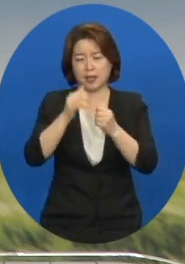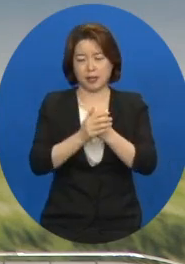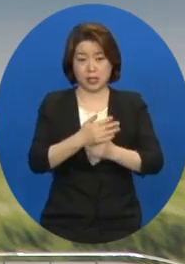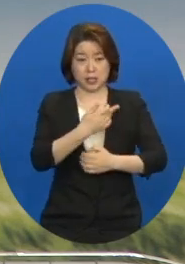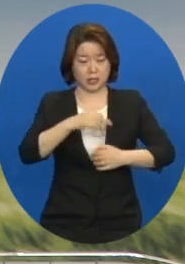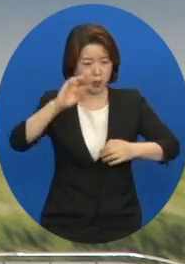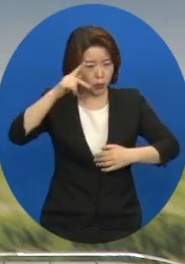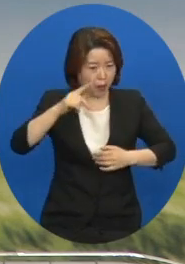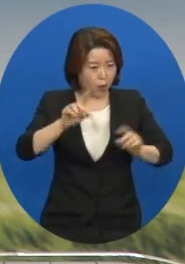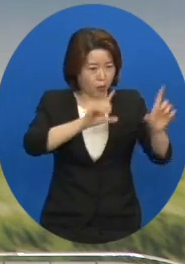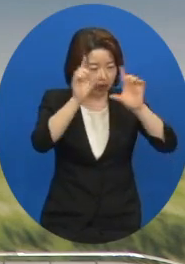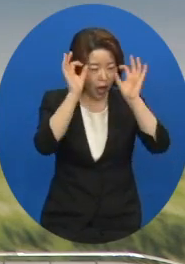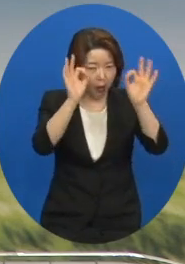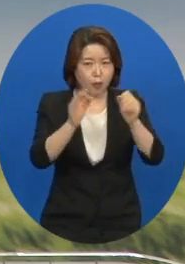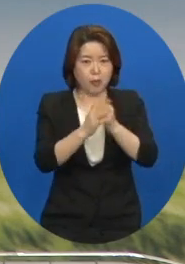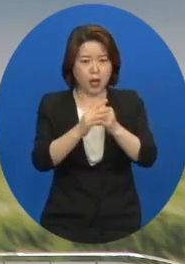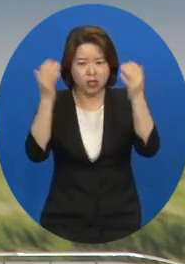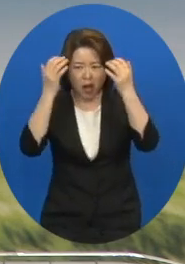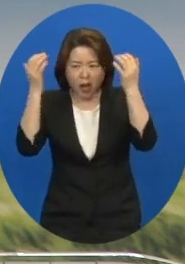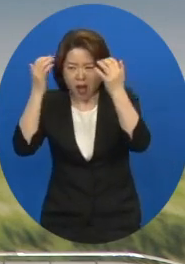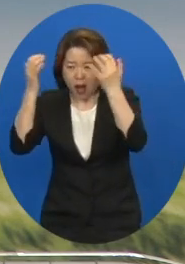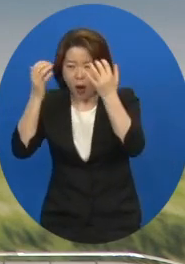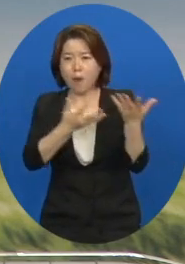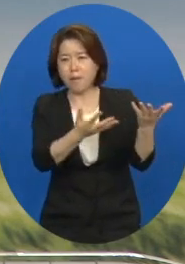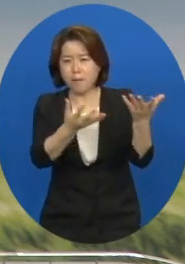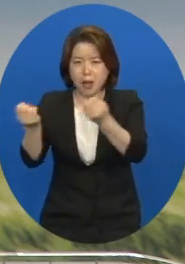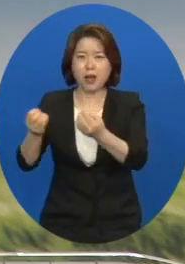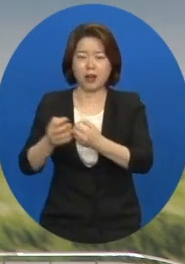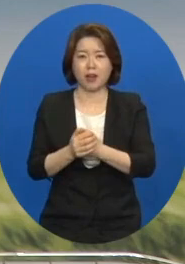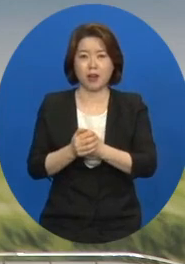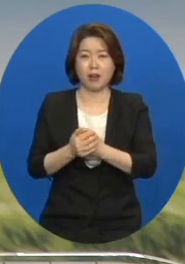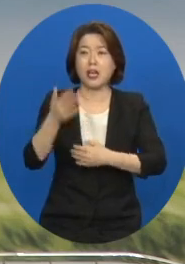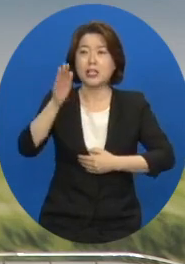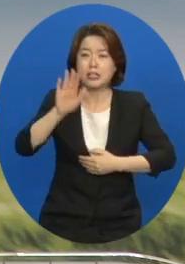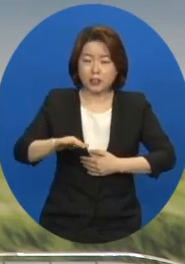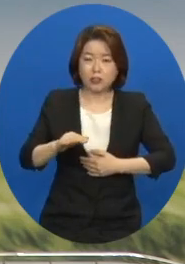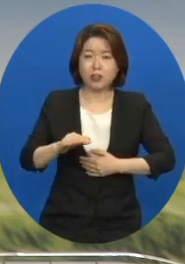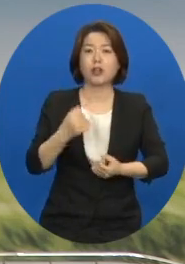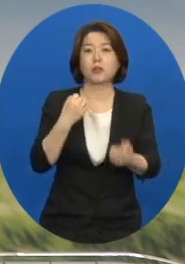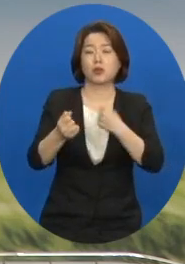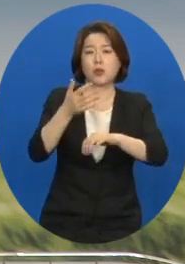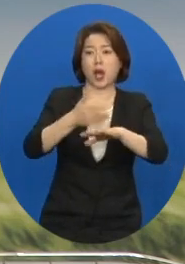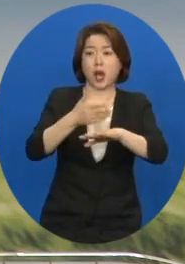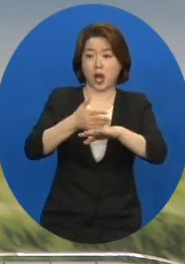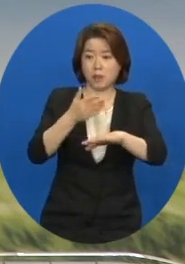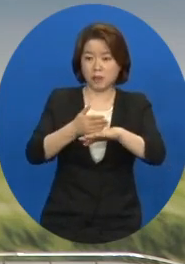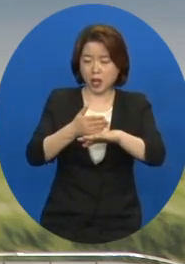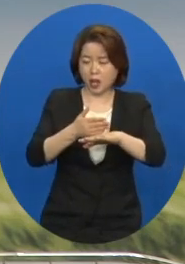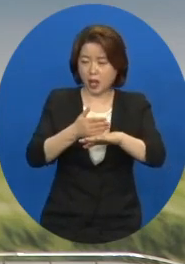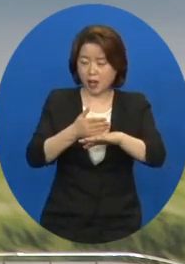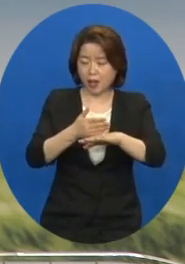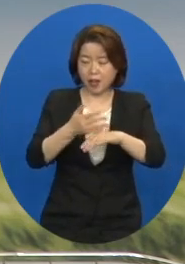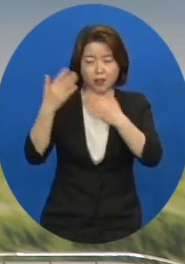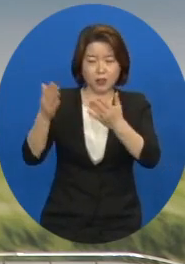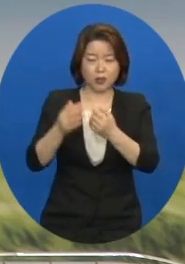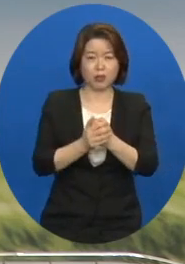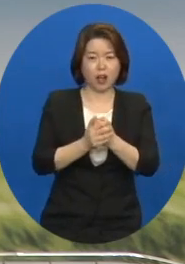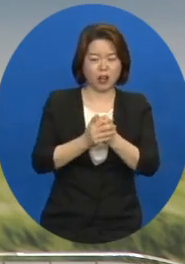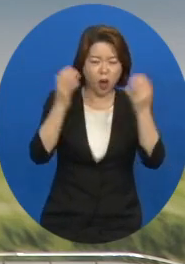연속이었어요. 감사는 이건 정말 언급하기 어려울 삶을